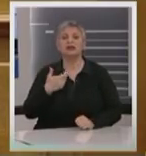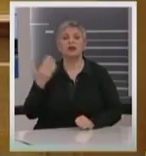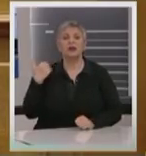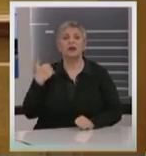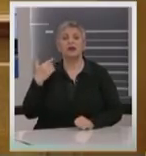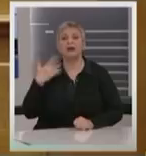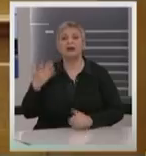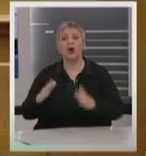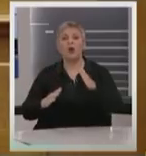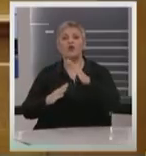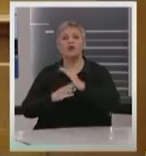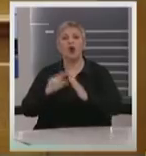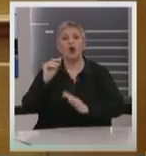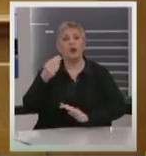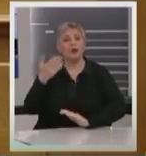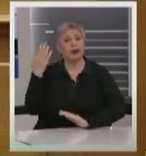εμείς.